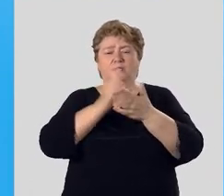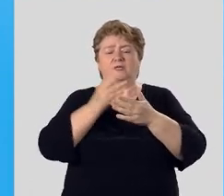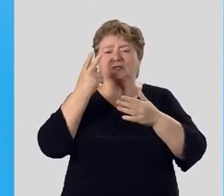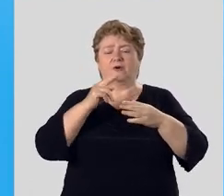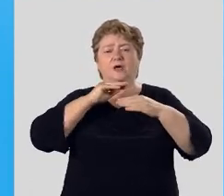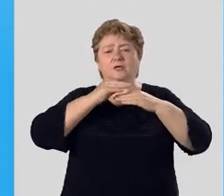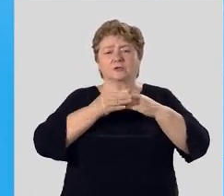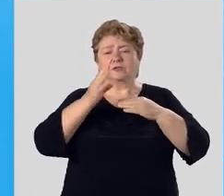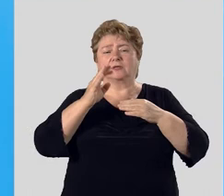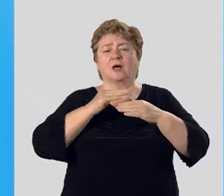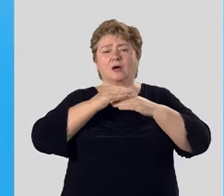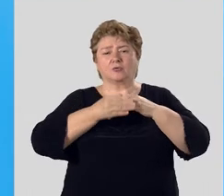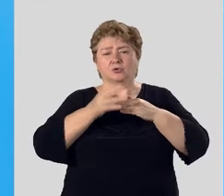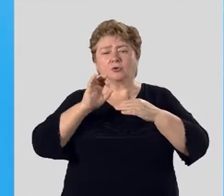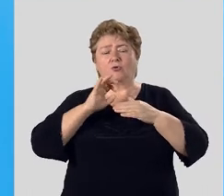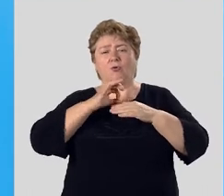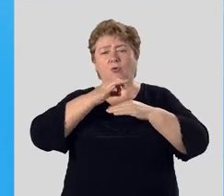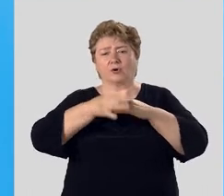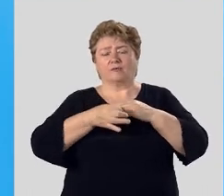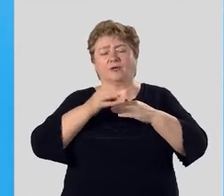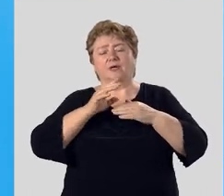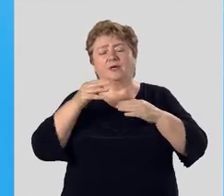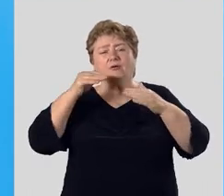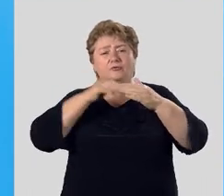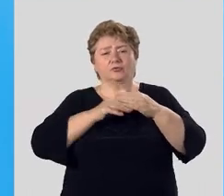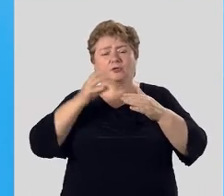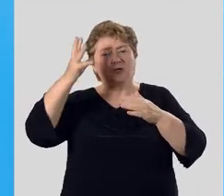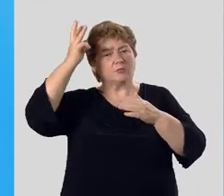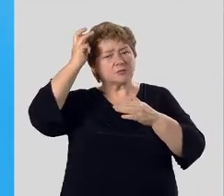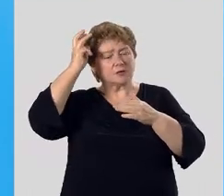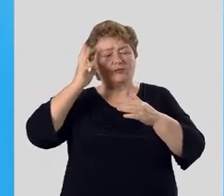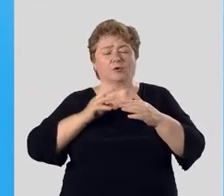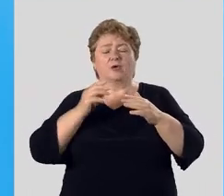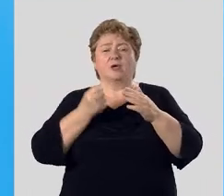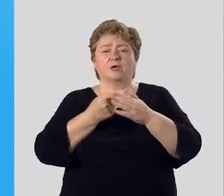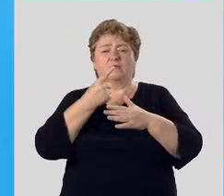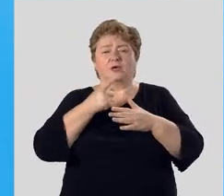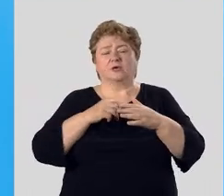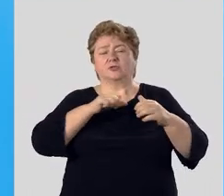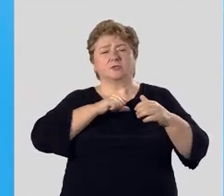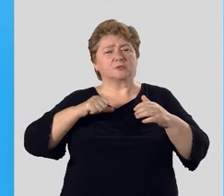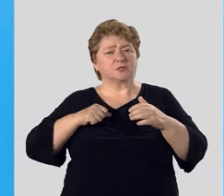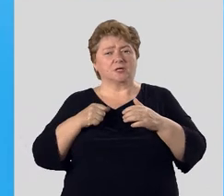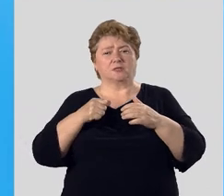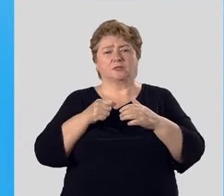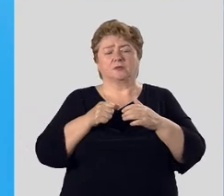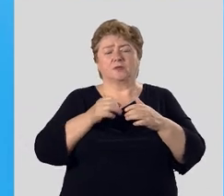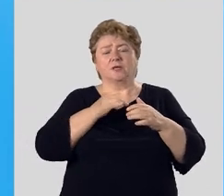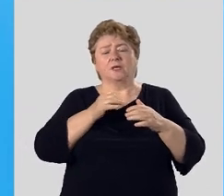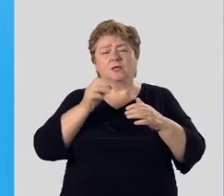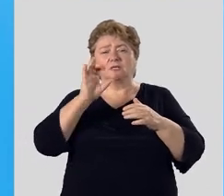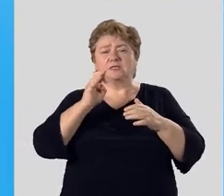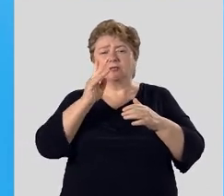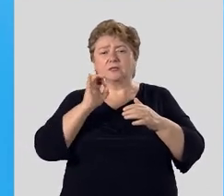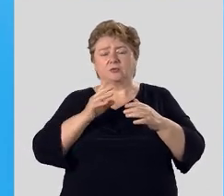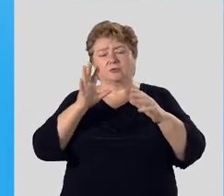слоя – наружный – корковый и внутренний – мозговой, являющиеся самостоятельным и